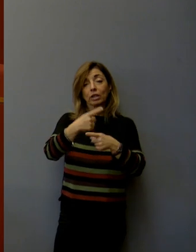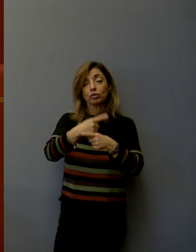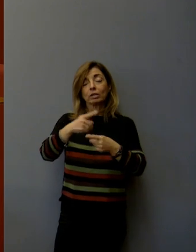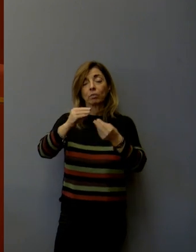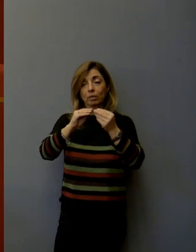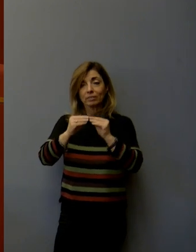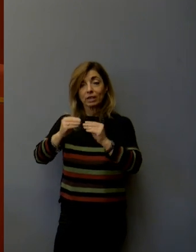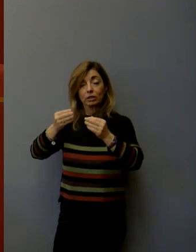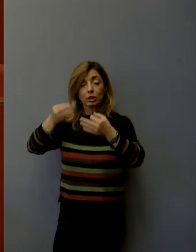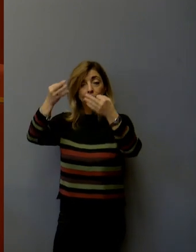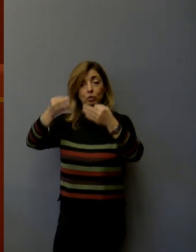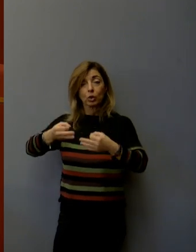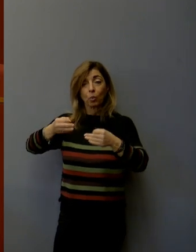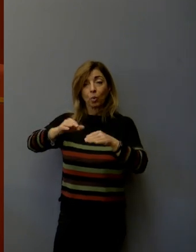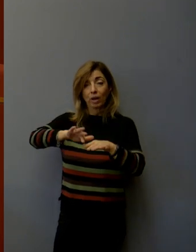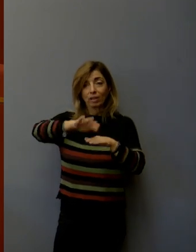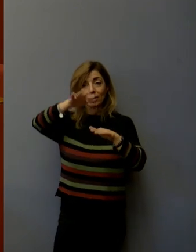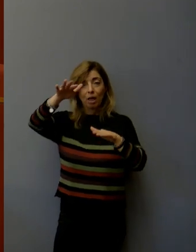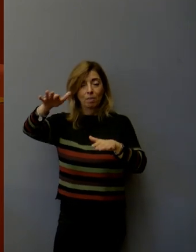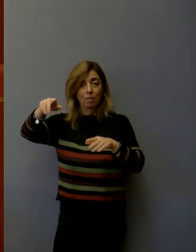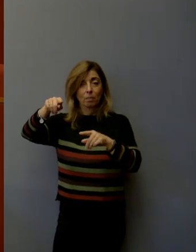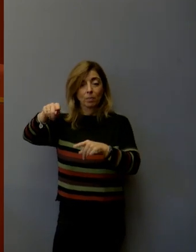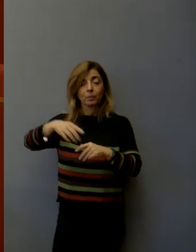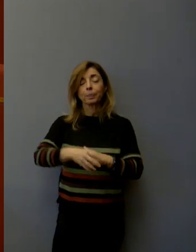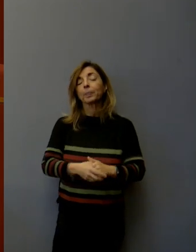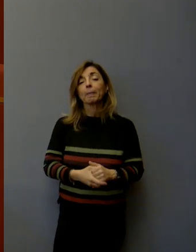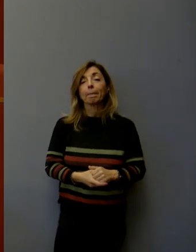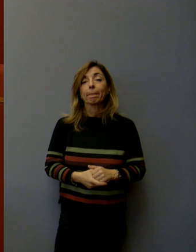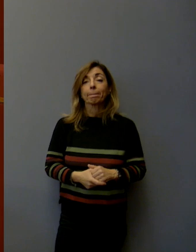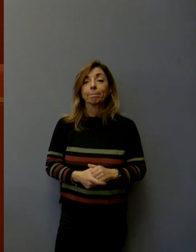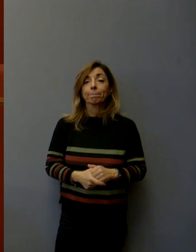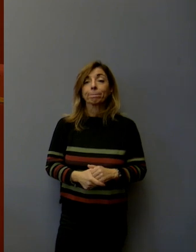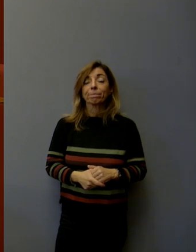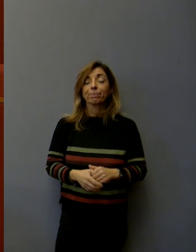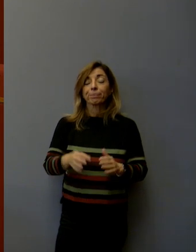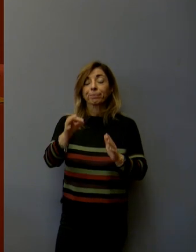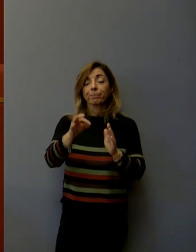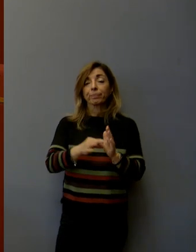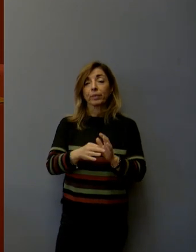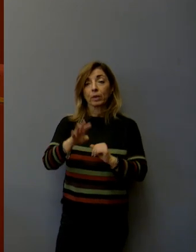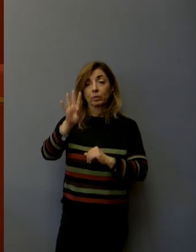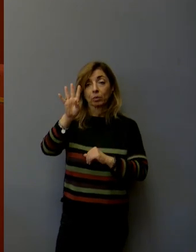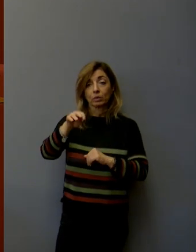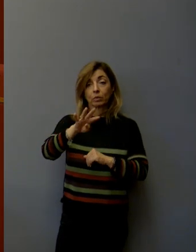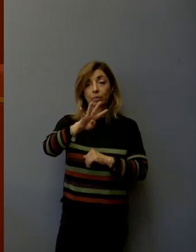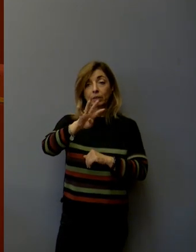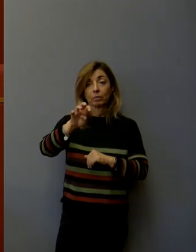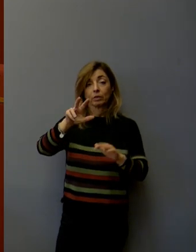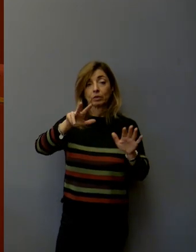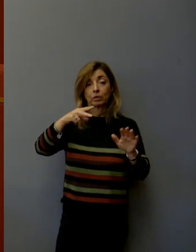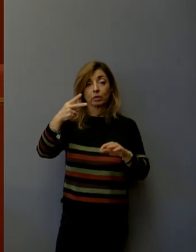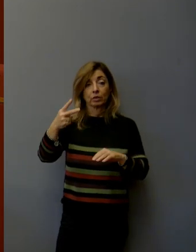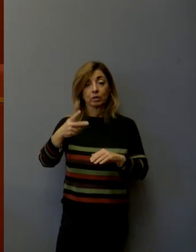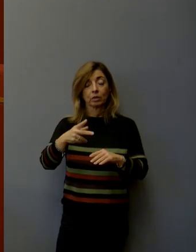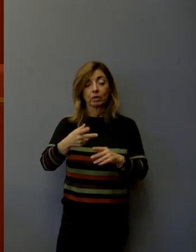riferire periodicamente sottoscritti lo sviluppo di interventi messi in atto ordine del giorno 4.482 riqualificazione